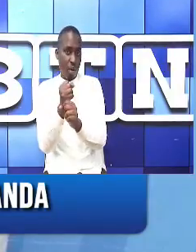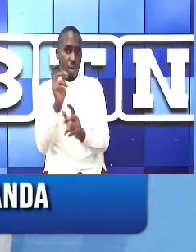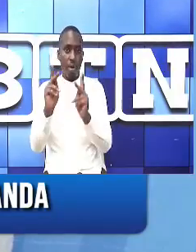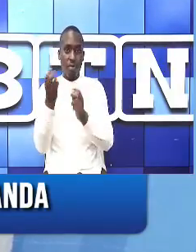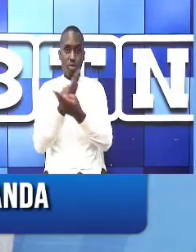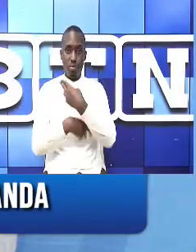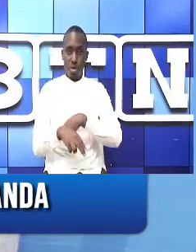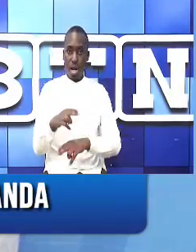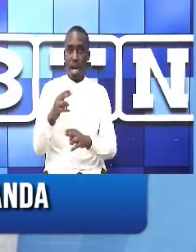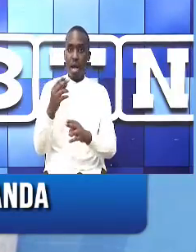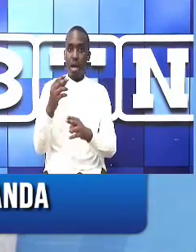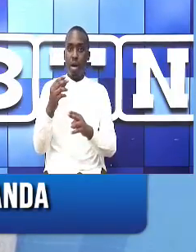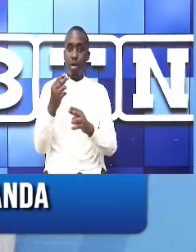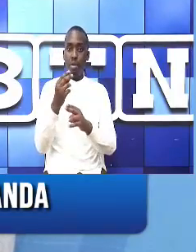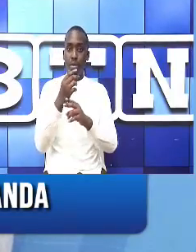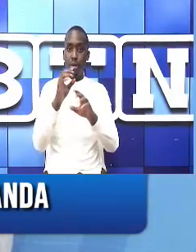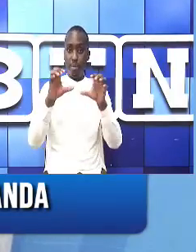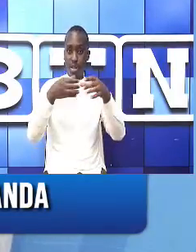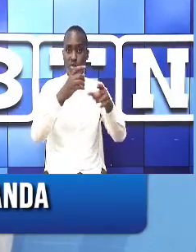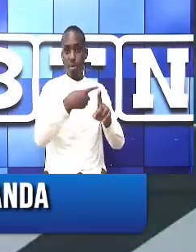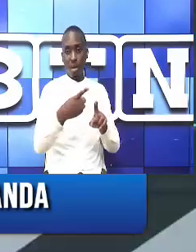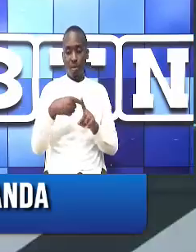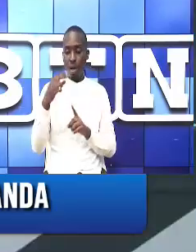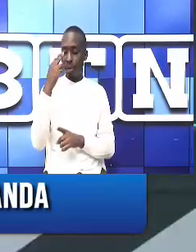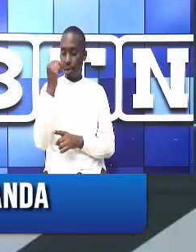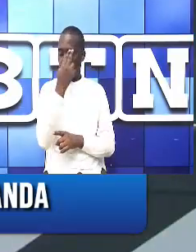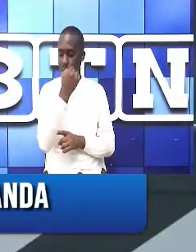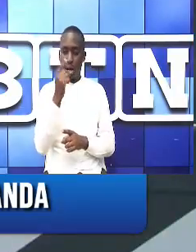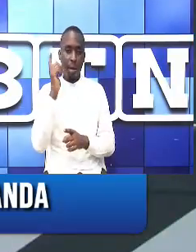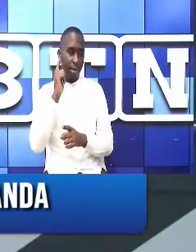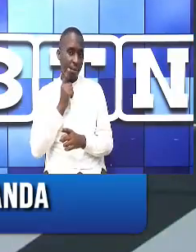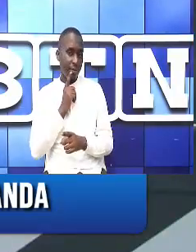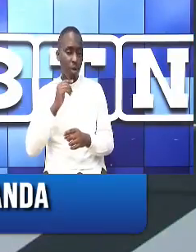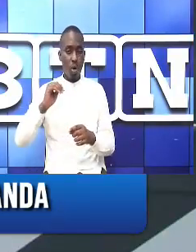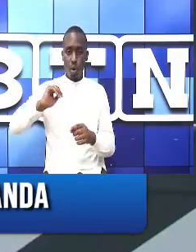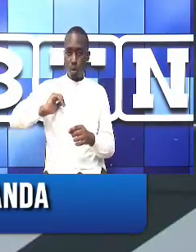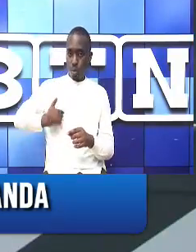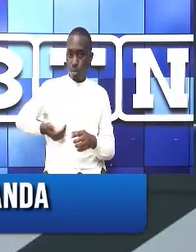y'abafite ubumuga bw'ibyiciro bitandukanye abatabona abatumva urubyiruko